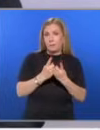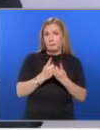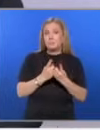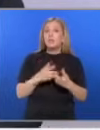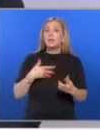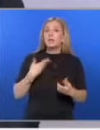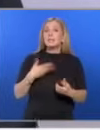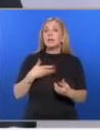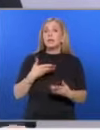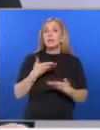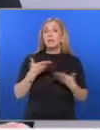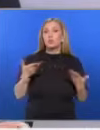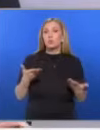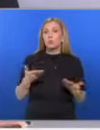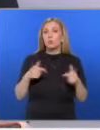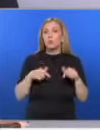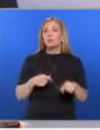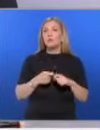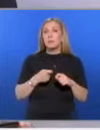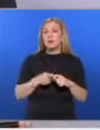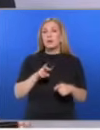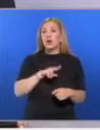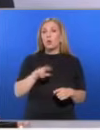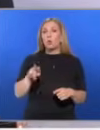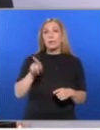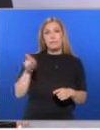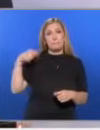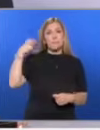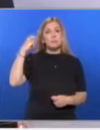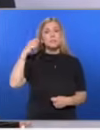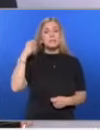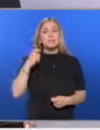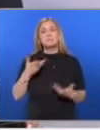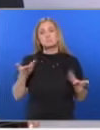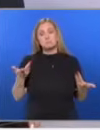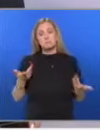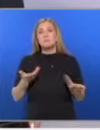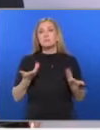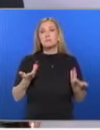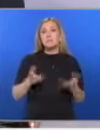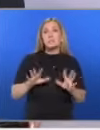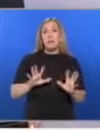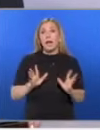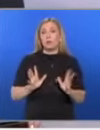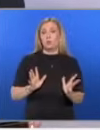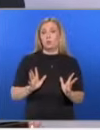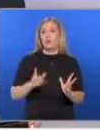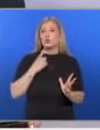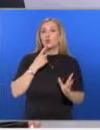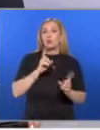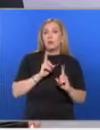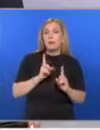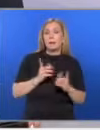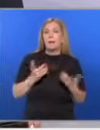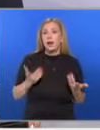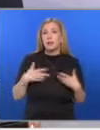Искането, което отправиха колегите вчера при президента, е меко казано, странно, защото няма